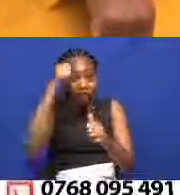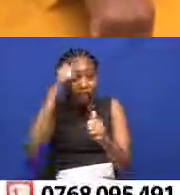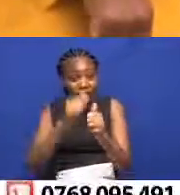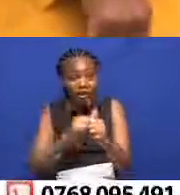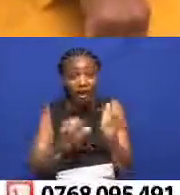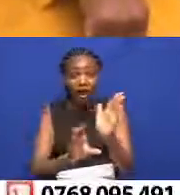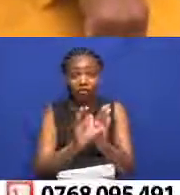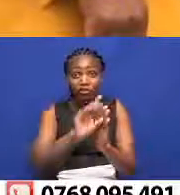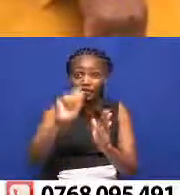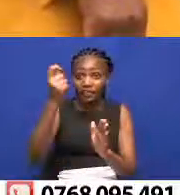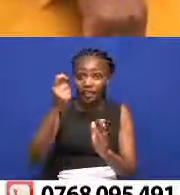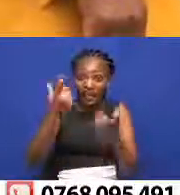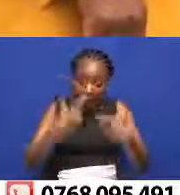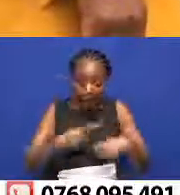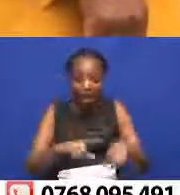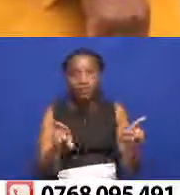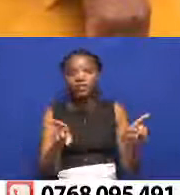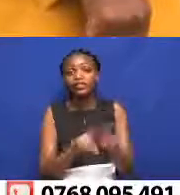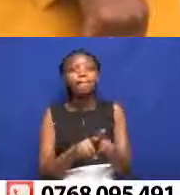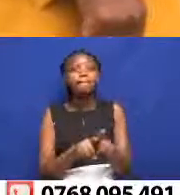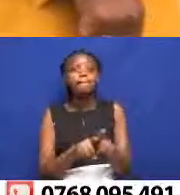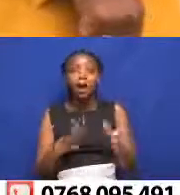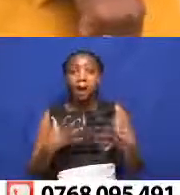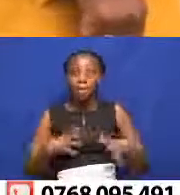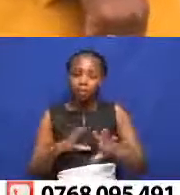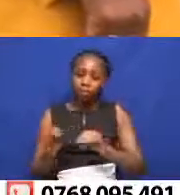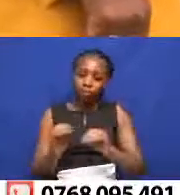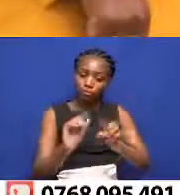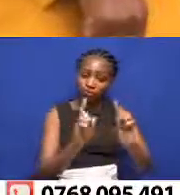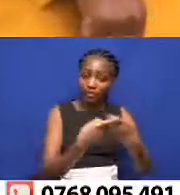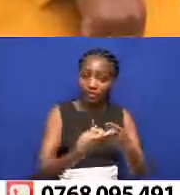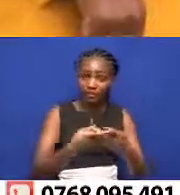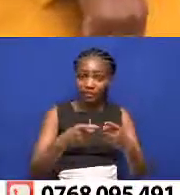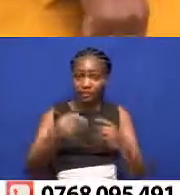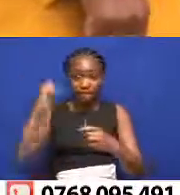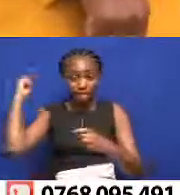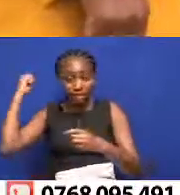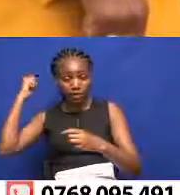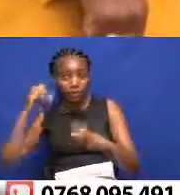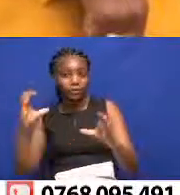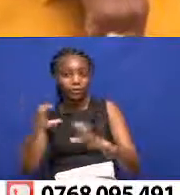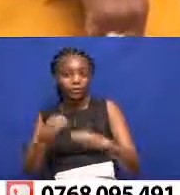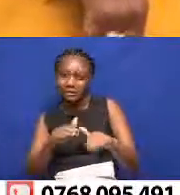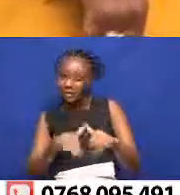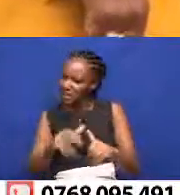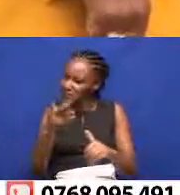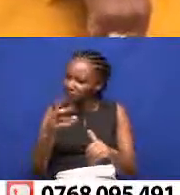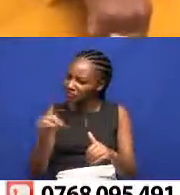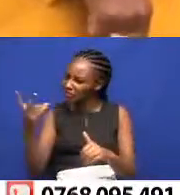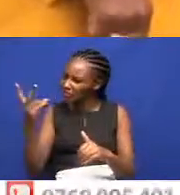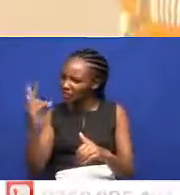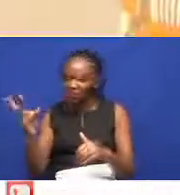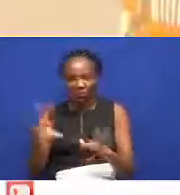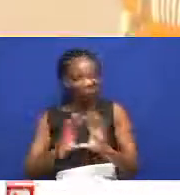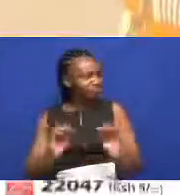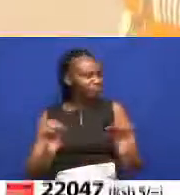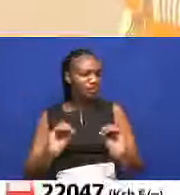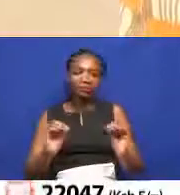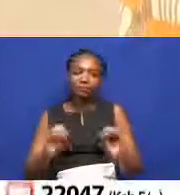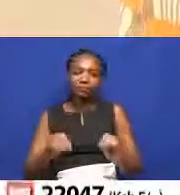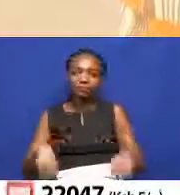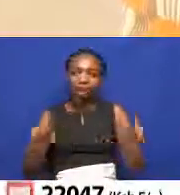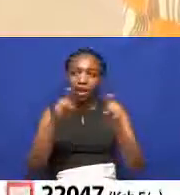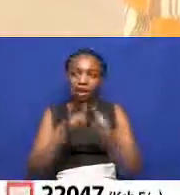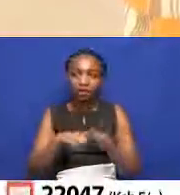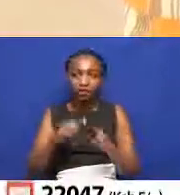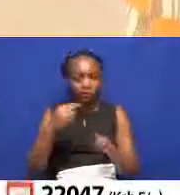mtu akitaka kutoka katika chama anaweza kutoka hata singojee paka 2022 atoke sasa hivi. Wasidanganywe